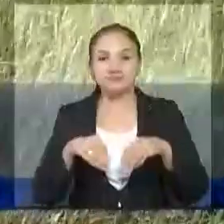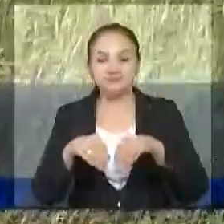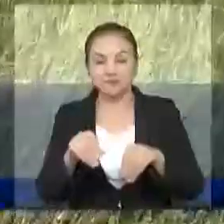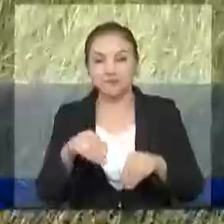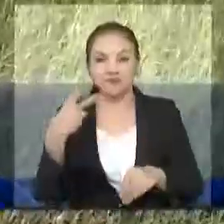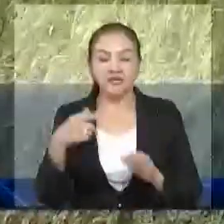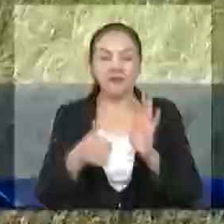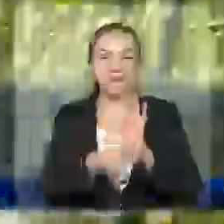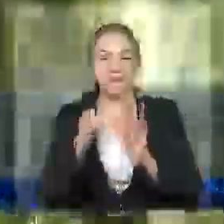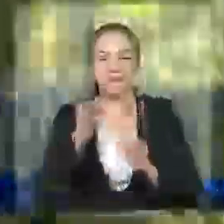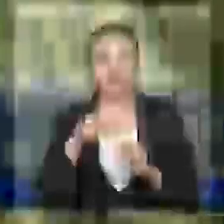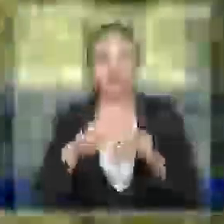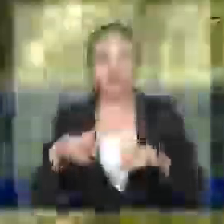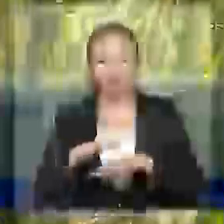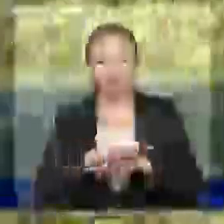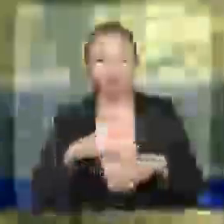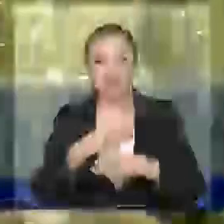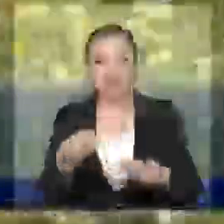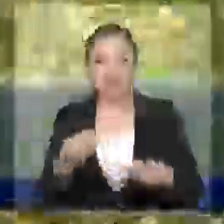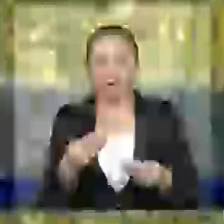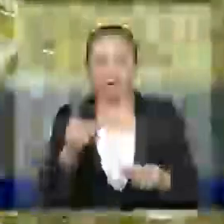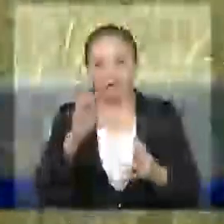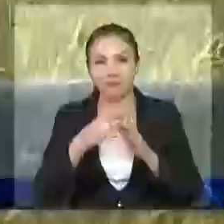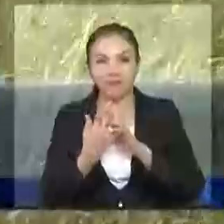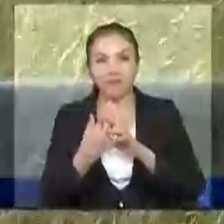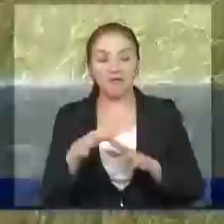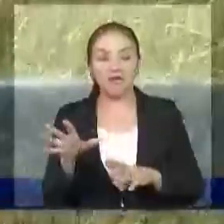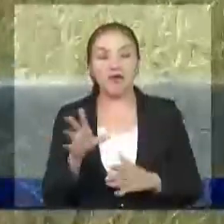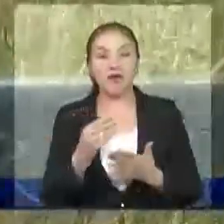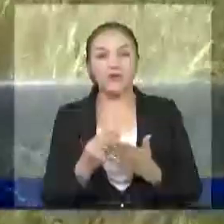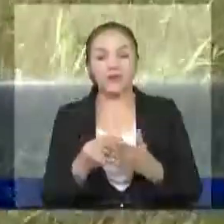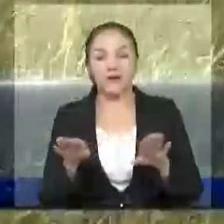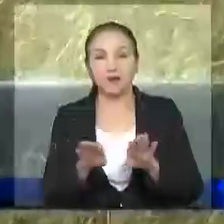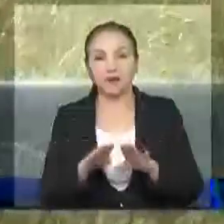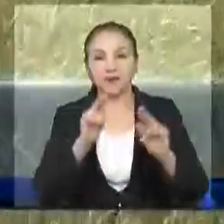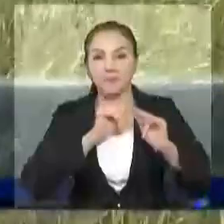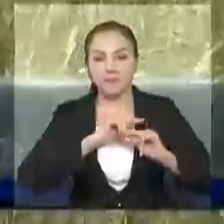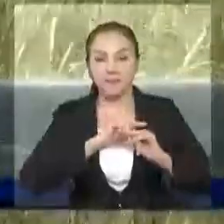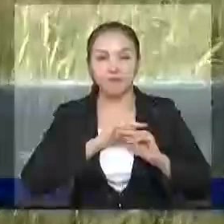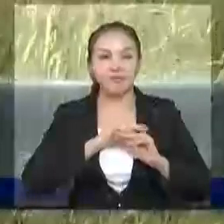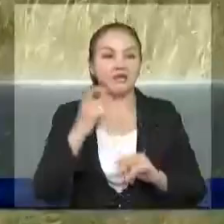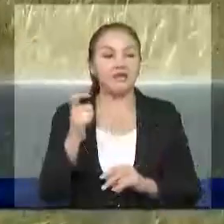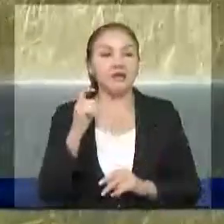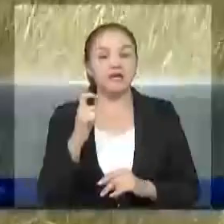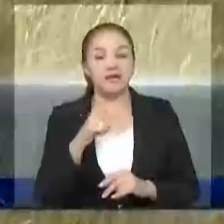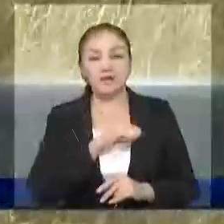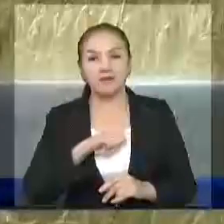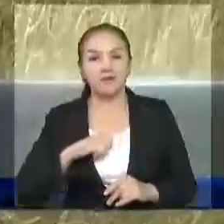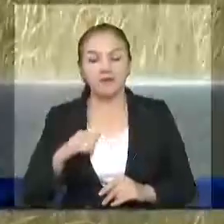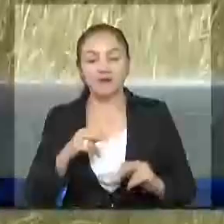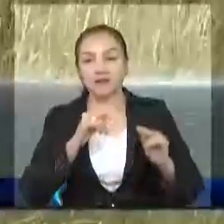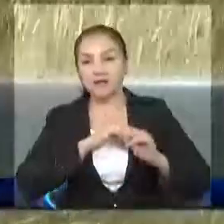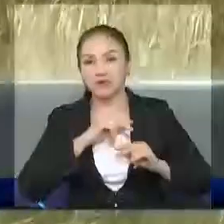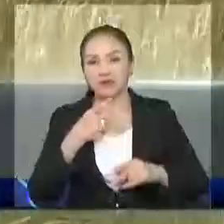шаруашылығына 26 мың гектар алқап бөлінді. Елді мекен тұрғындарының басым бөлігі осында жұмыс істейді. Шаруа қожалығы өз қызметін